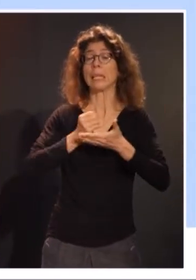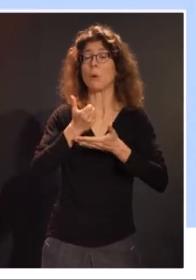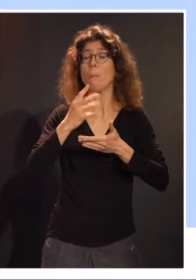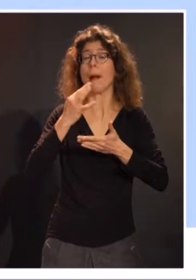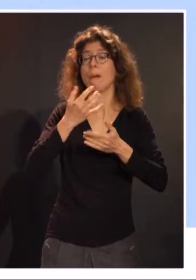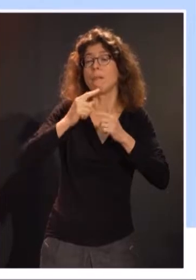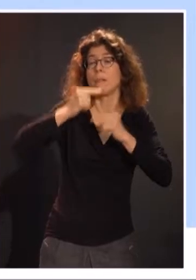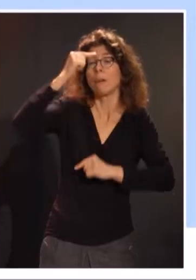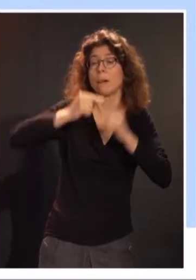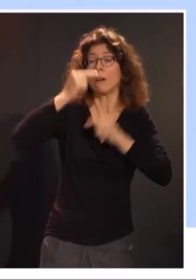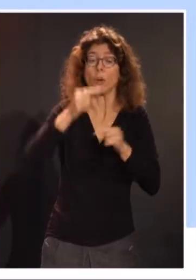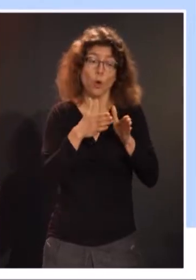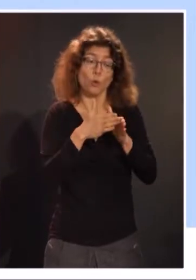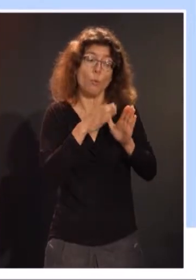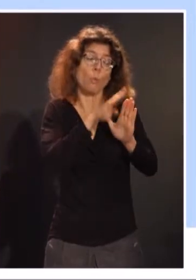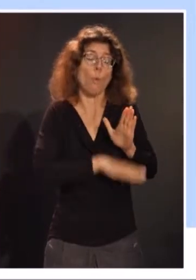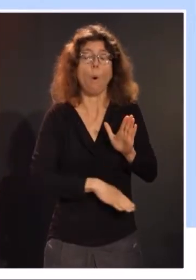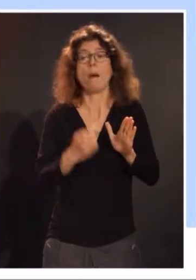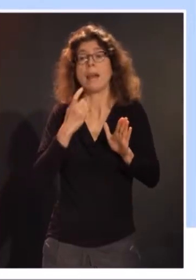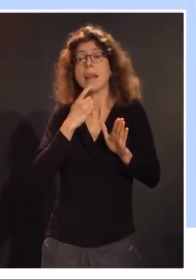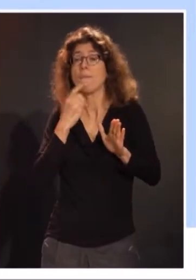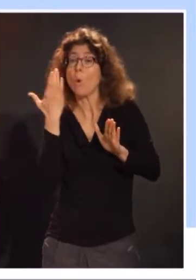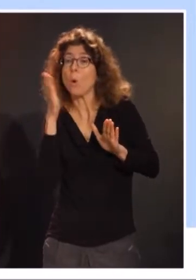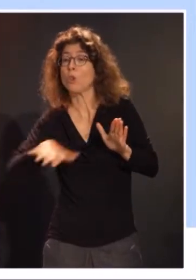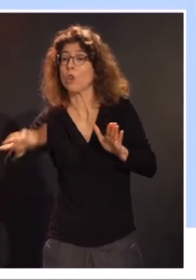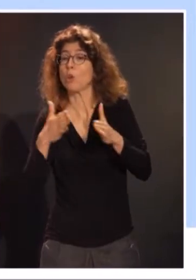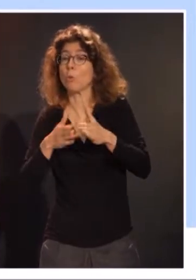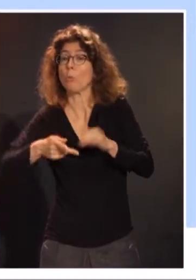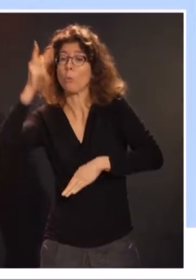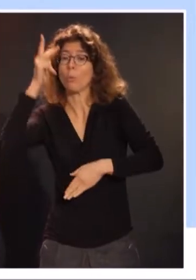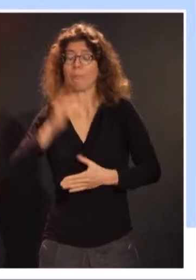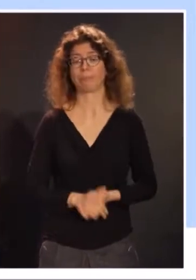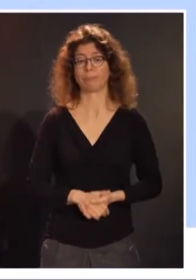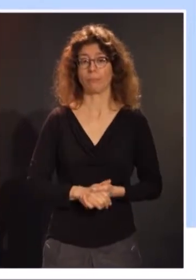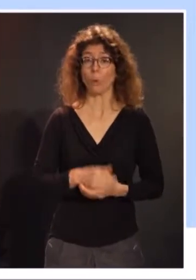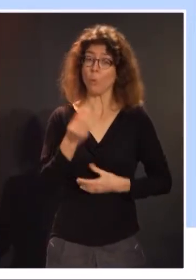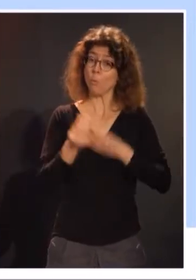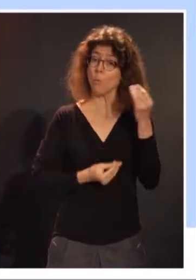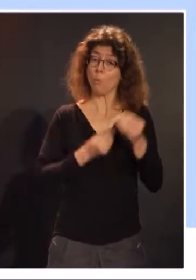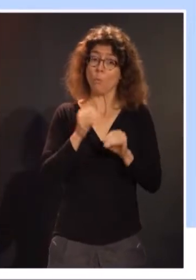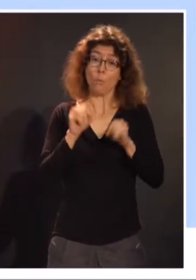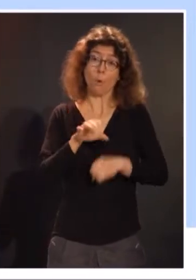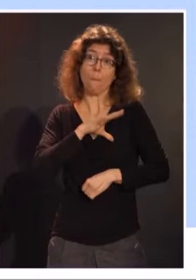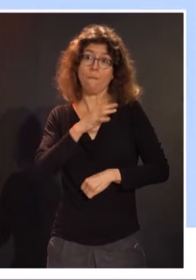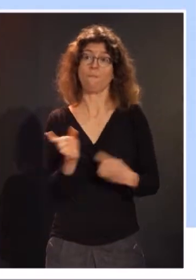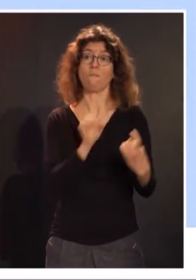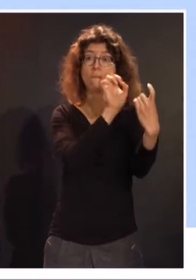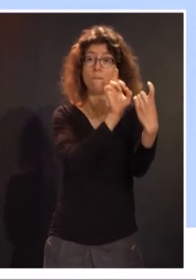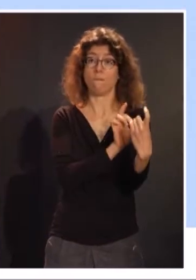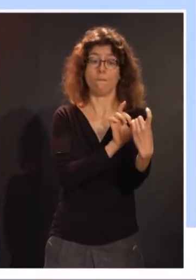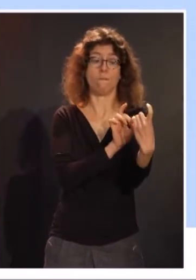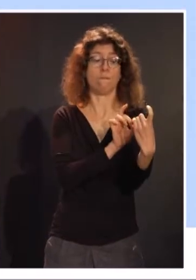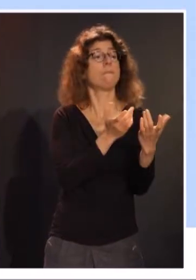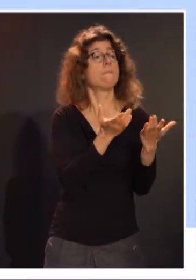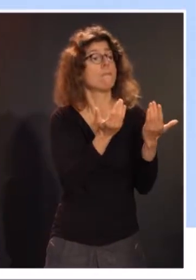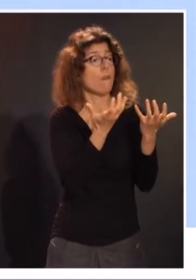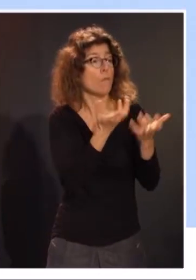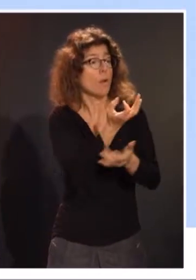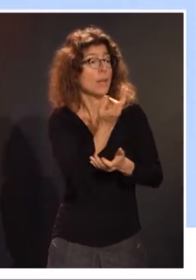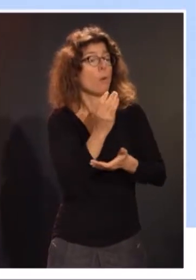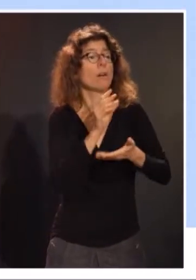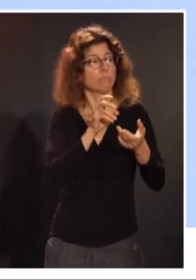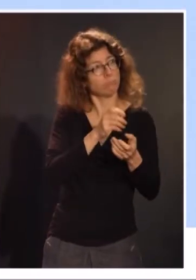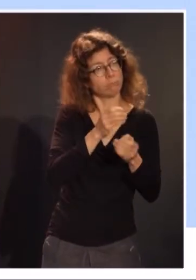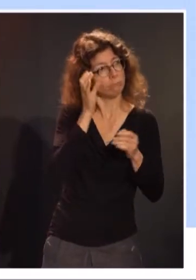réduction de la quantité d'écrit, voire un relais par l'enseignant qui prenait en note, rédigeait les réponses de l'élève, et donc les dictées étaient